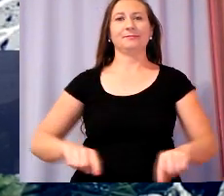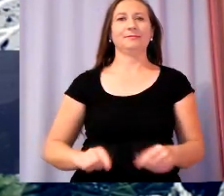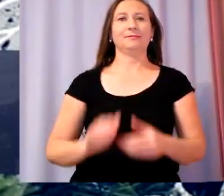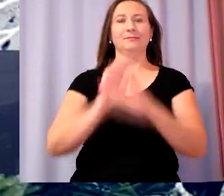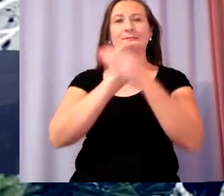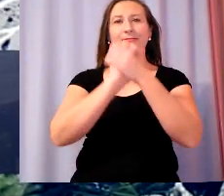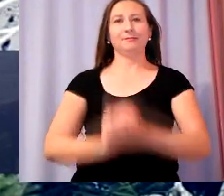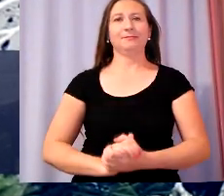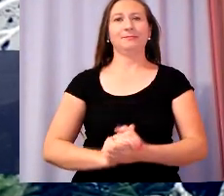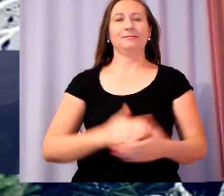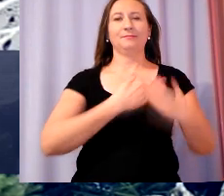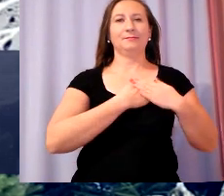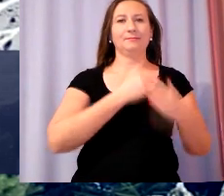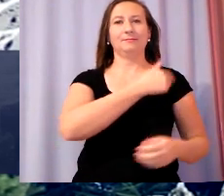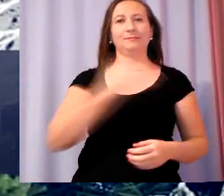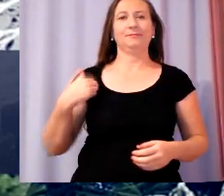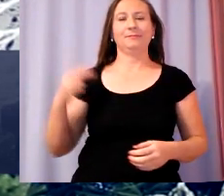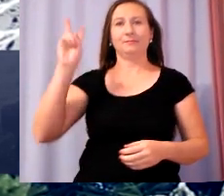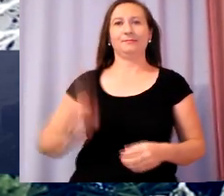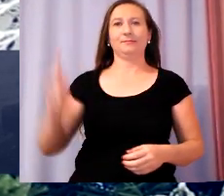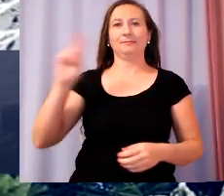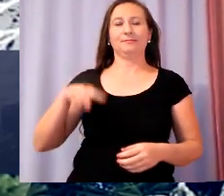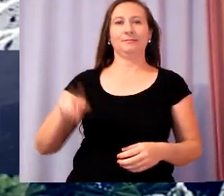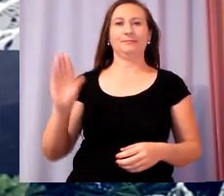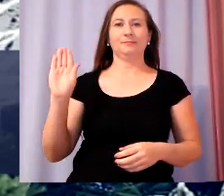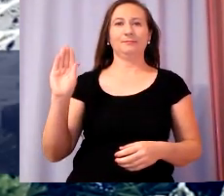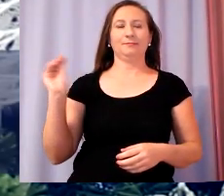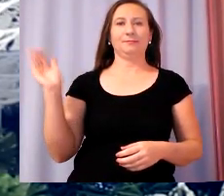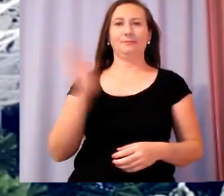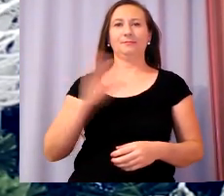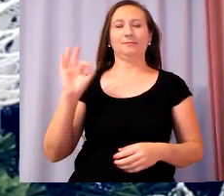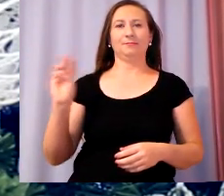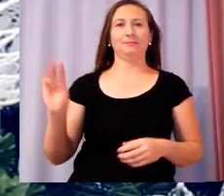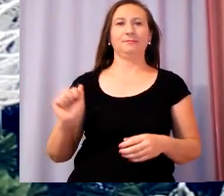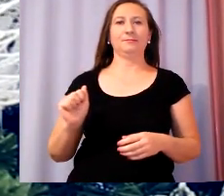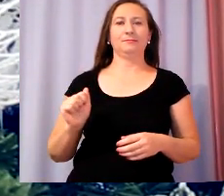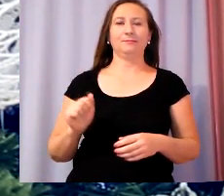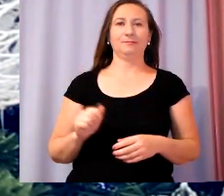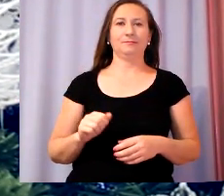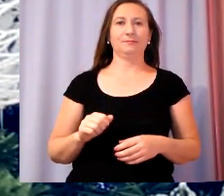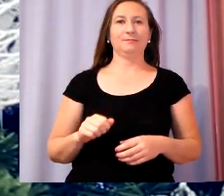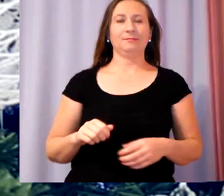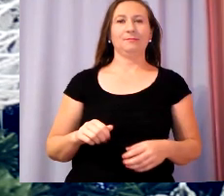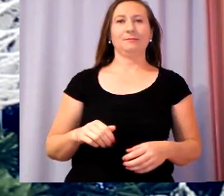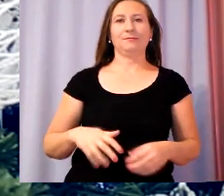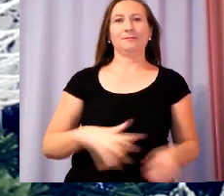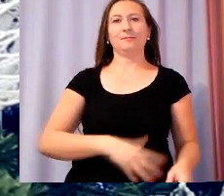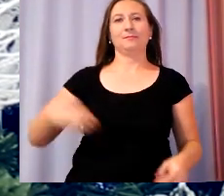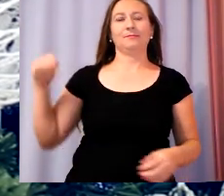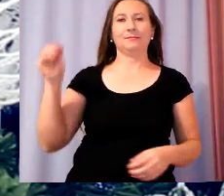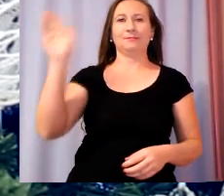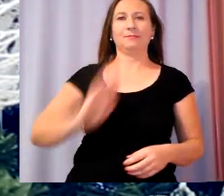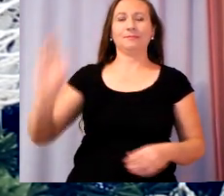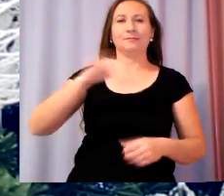Drodzy mieszkańcy, przyjaciele i sympatycy naszego Hrubieszowa, Szanowni Państwo,